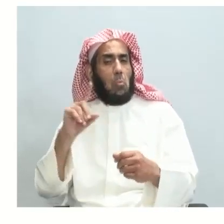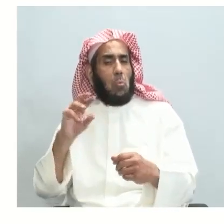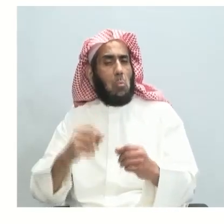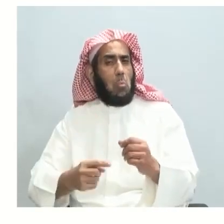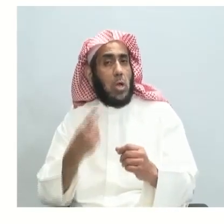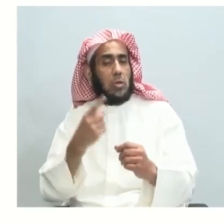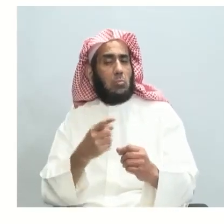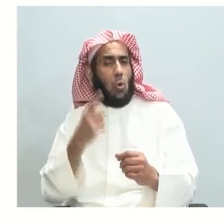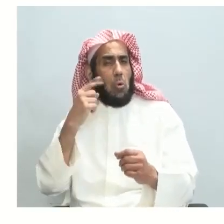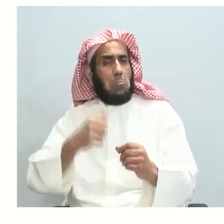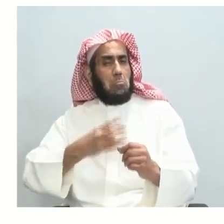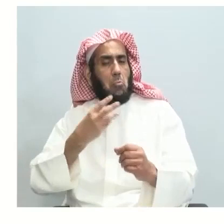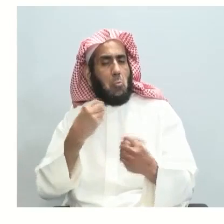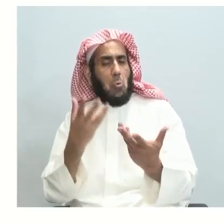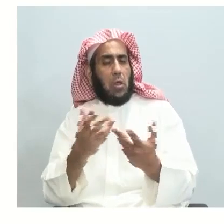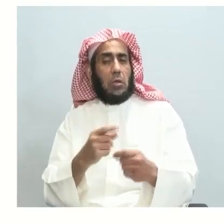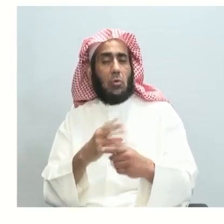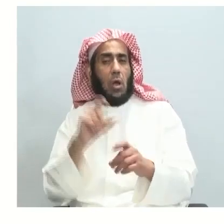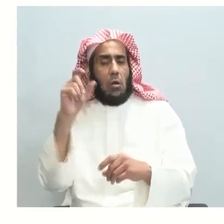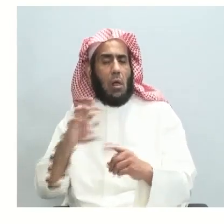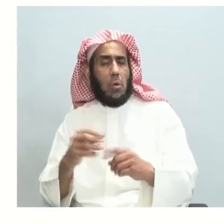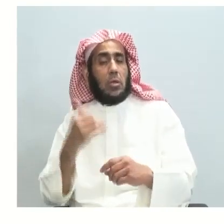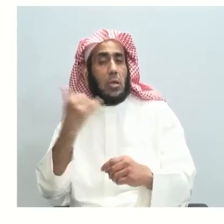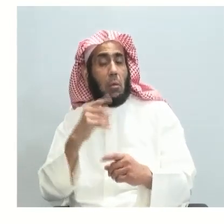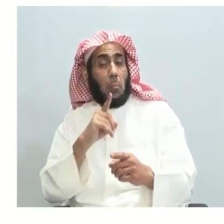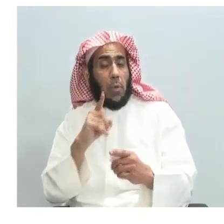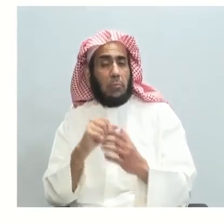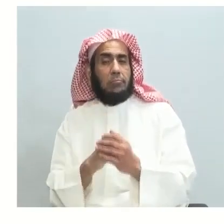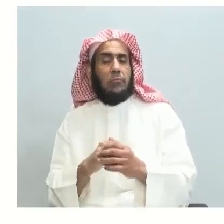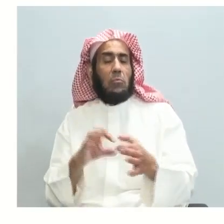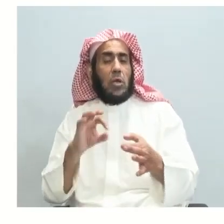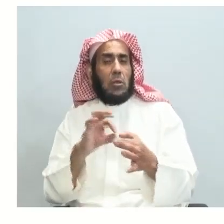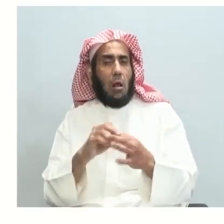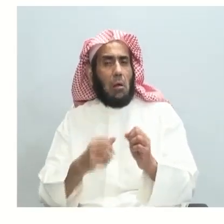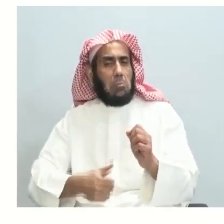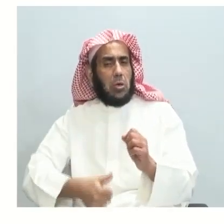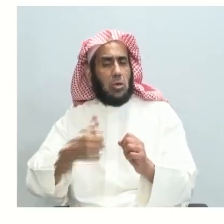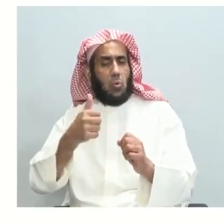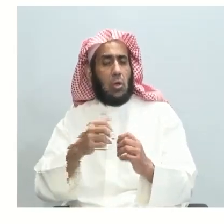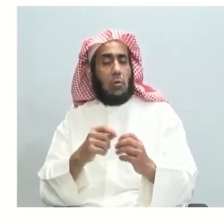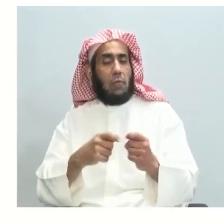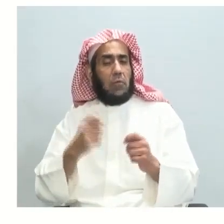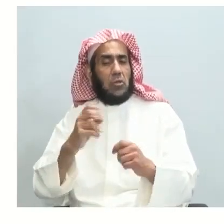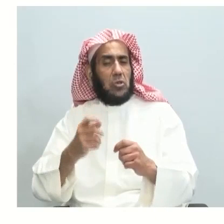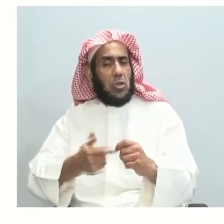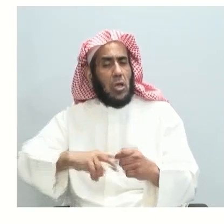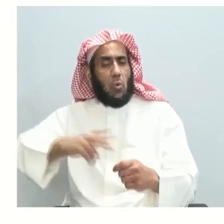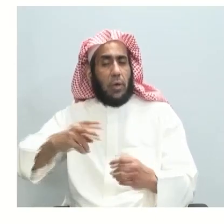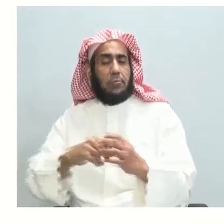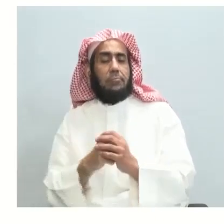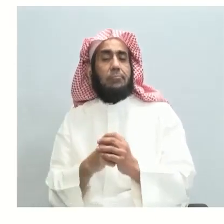سمعتها طيبه عند العميل تراعي العميل تهتم به فيما يتعلق في الجوده في المنتج في السعر